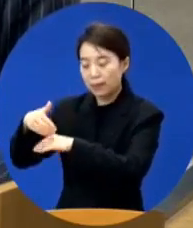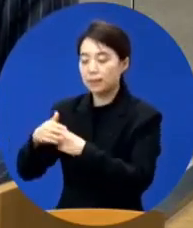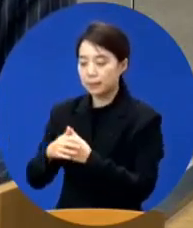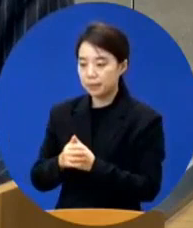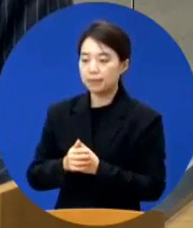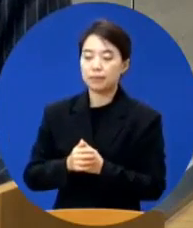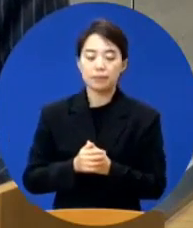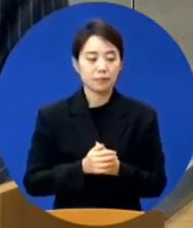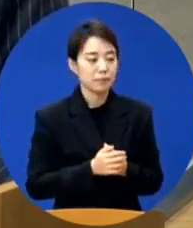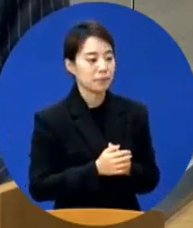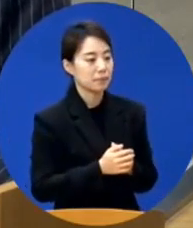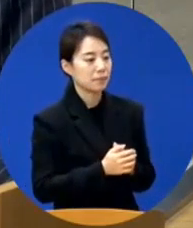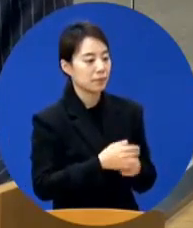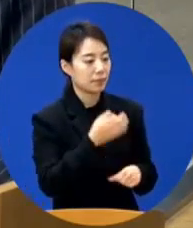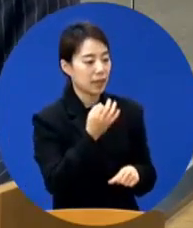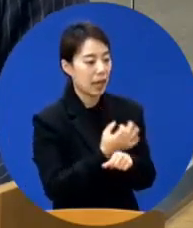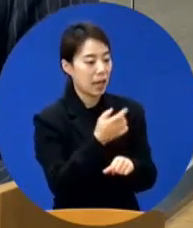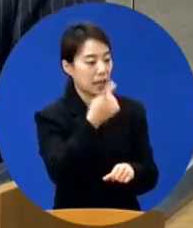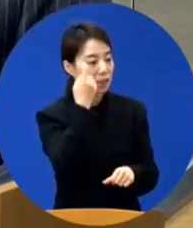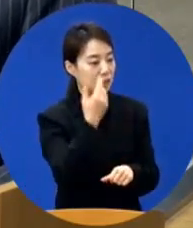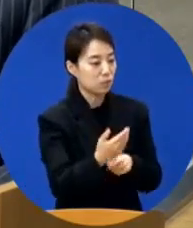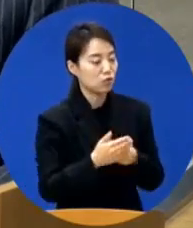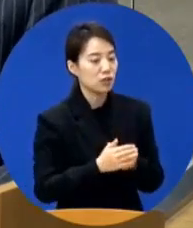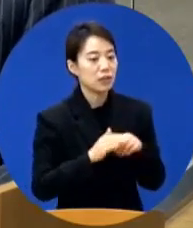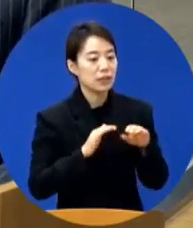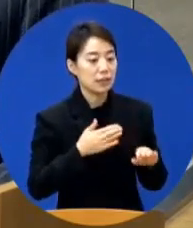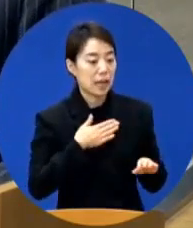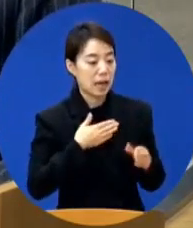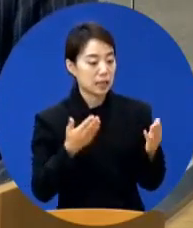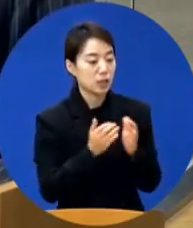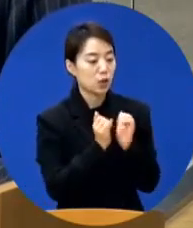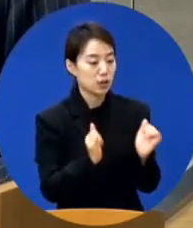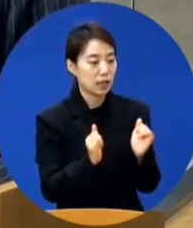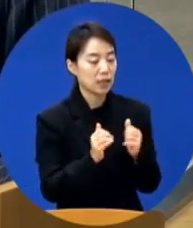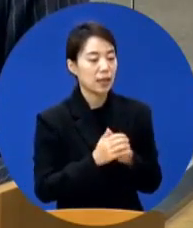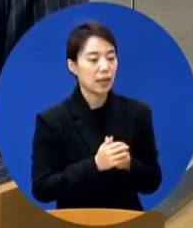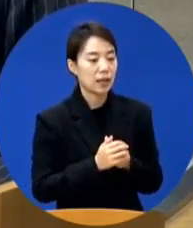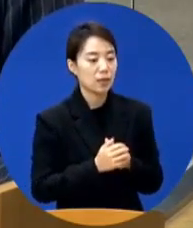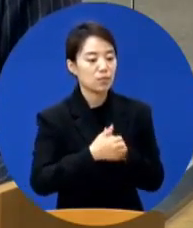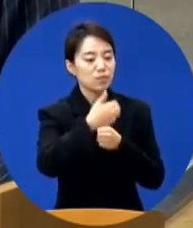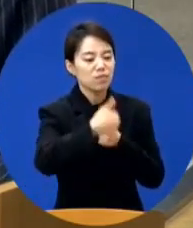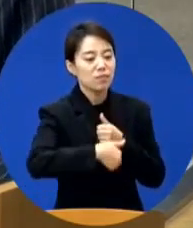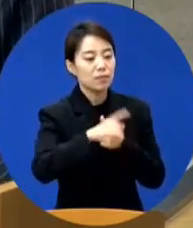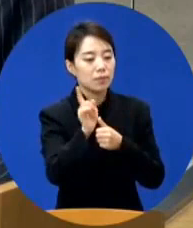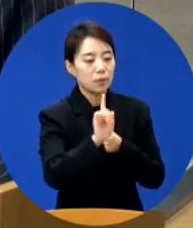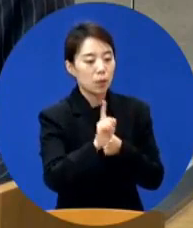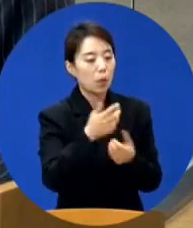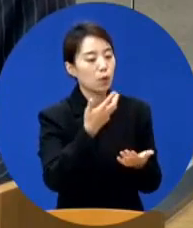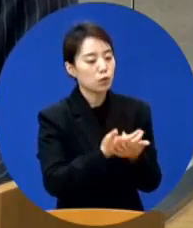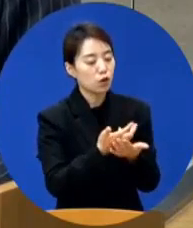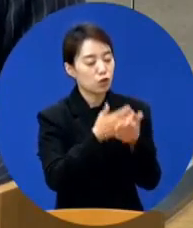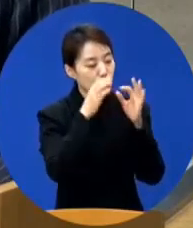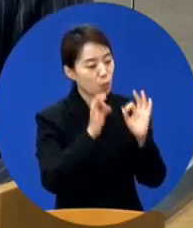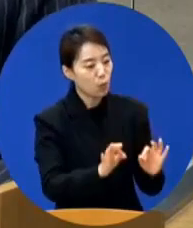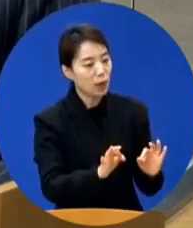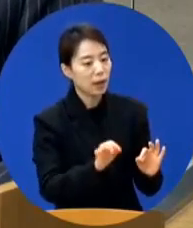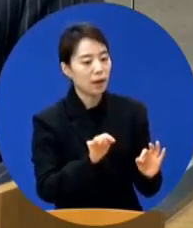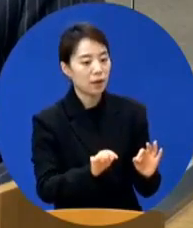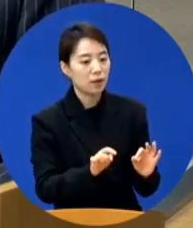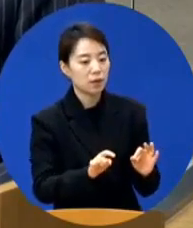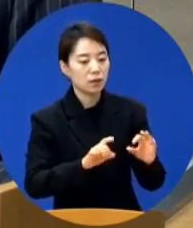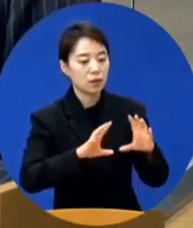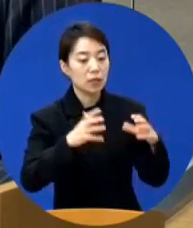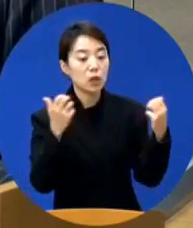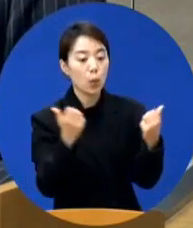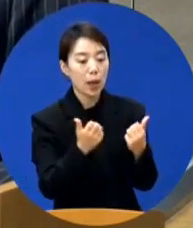드린 겁니다. 그러면 이제 한번 제가 우리 직원들한테 그 부탁해서 받은 이제 서류를 한번 좀 보겠습니다. 왜냐? 의회는